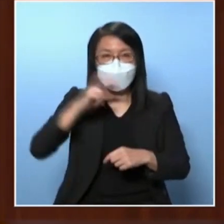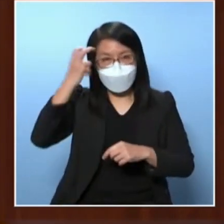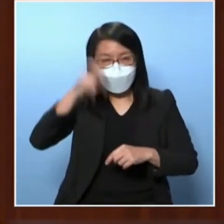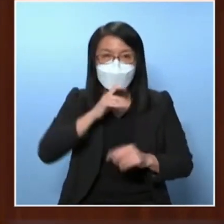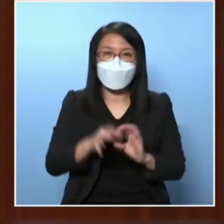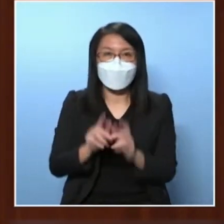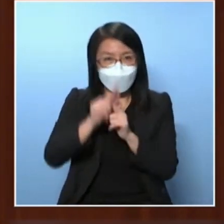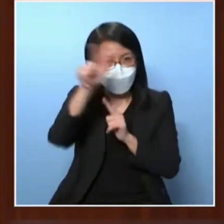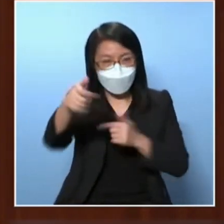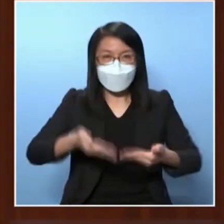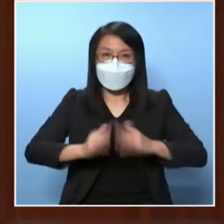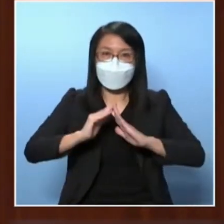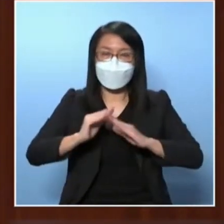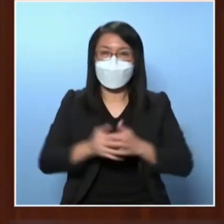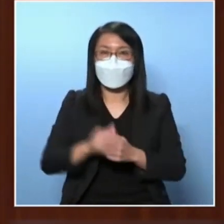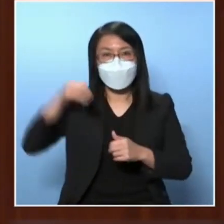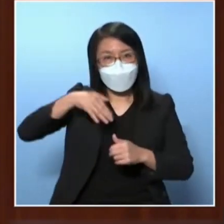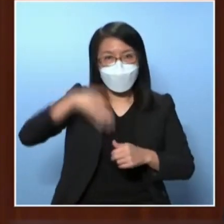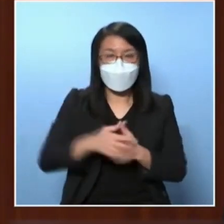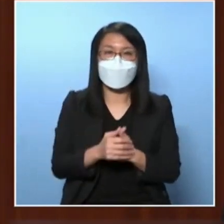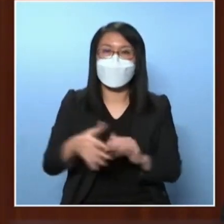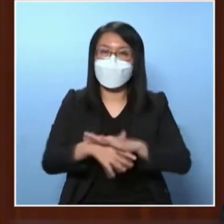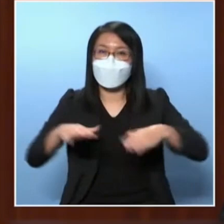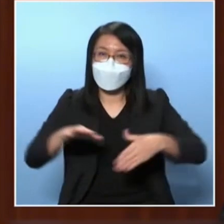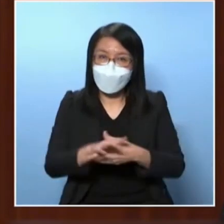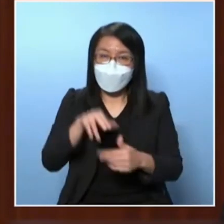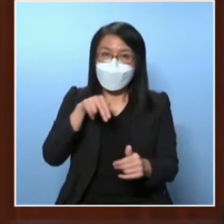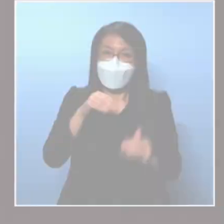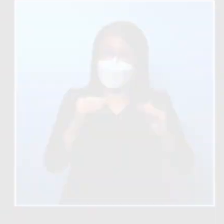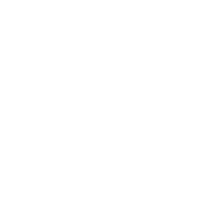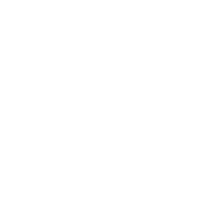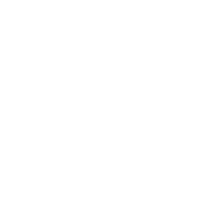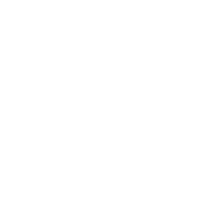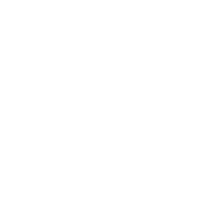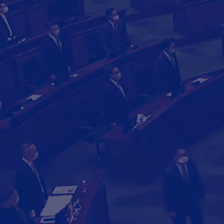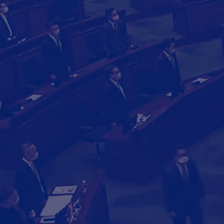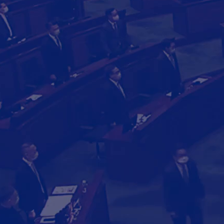研究長遠設立流行文化館的可行性。